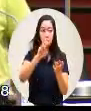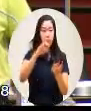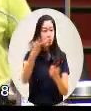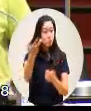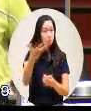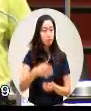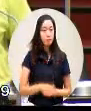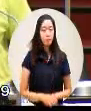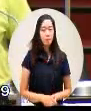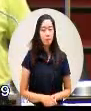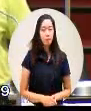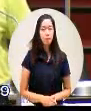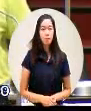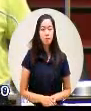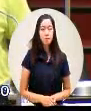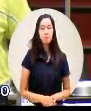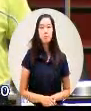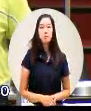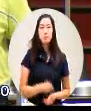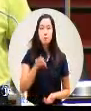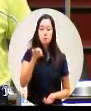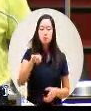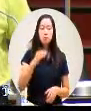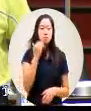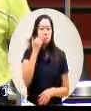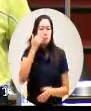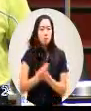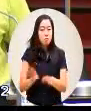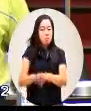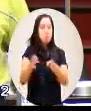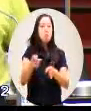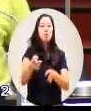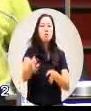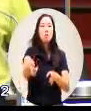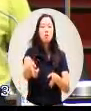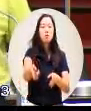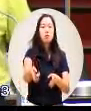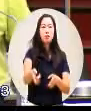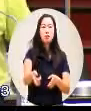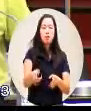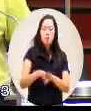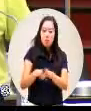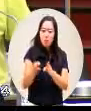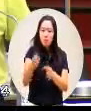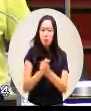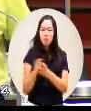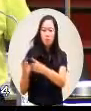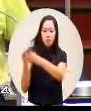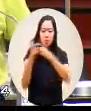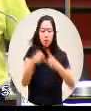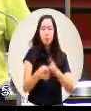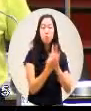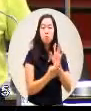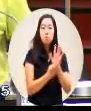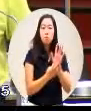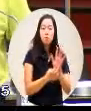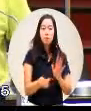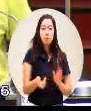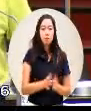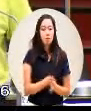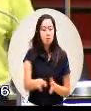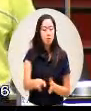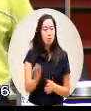啊。此例一破，伊常来讲此例不能破，叫老师来议会说明，这个不